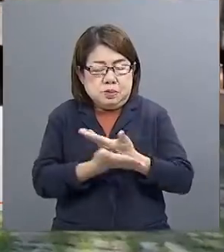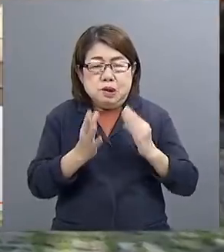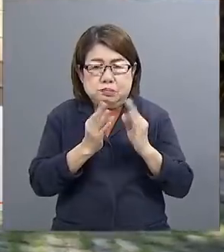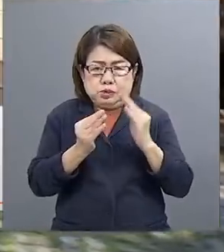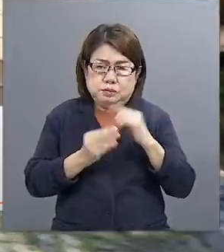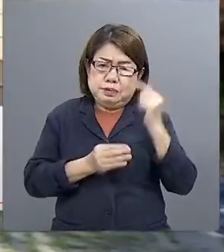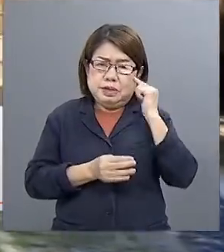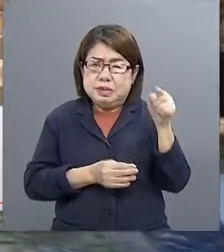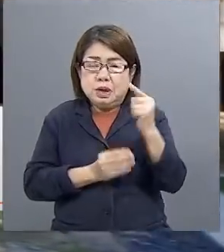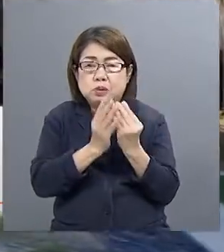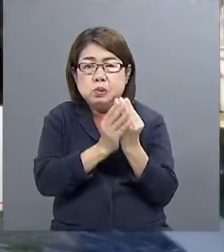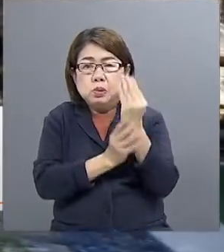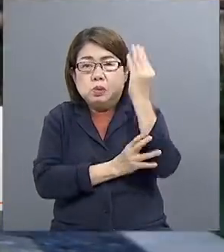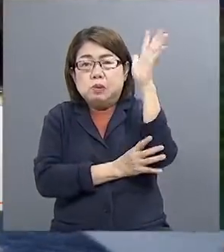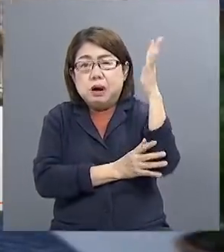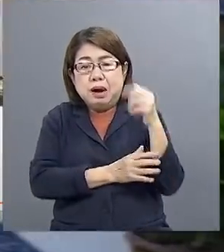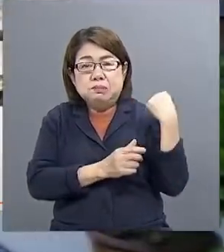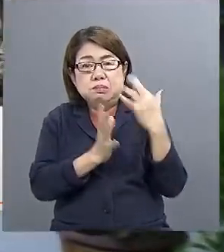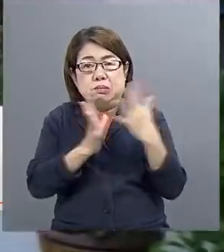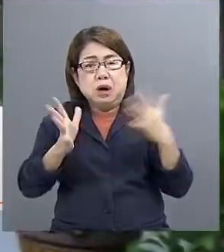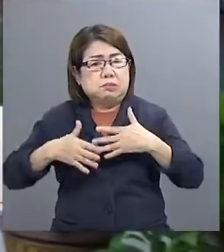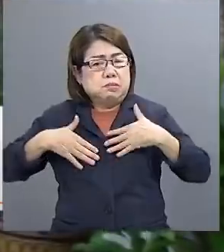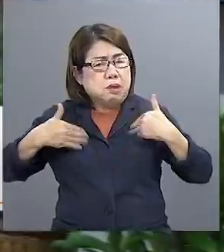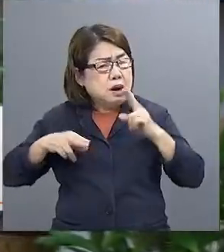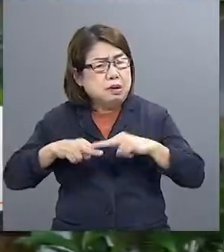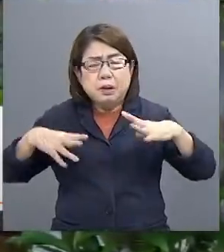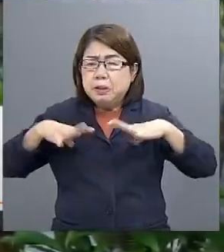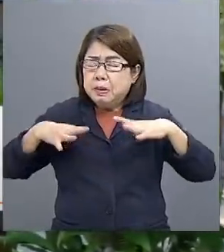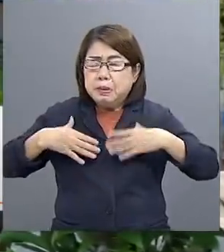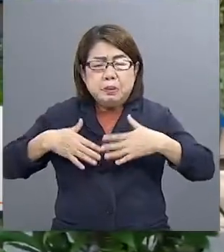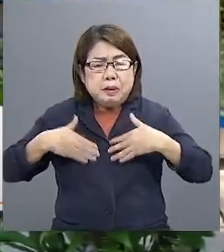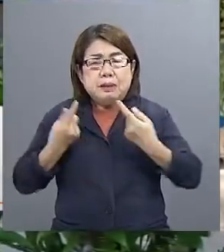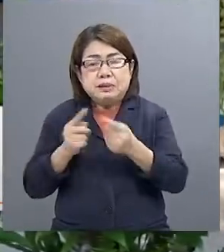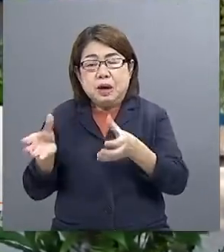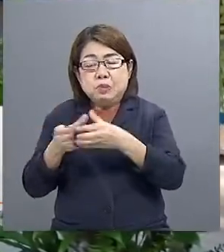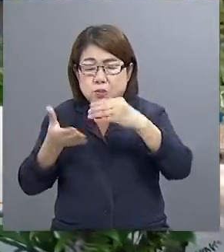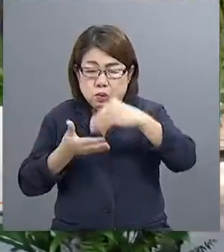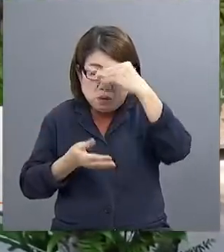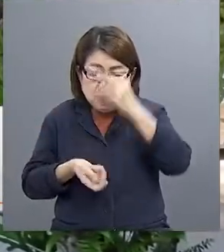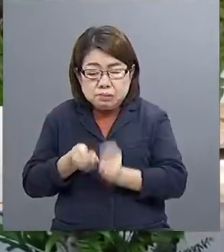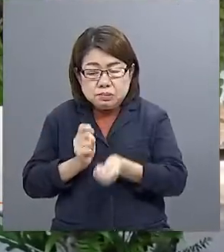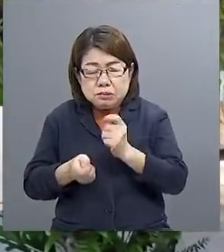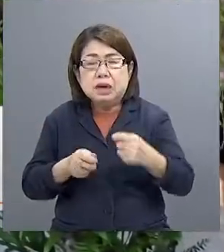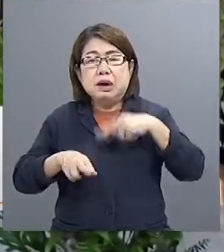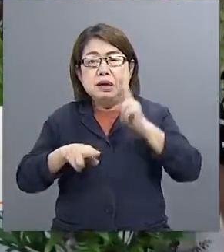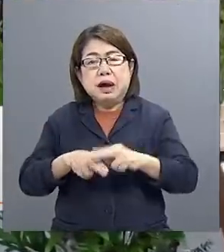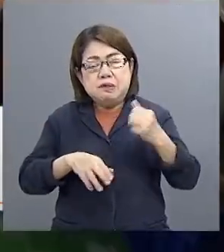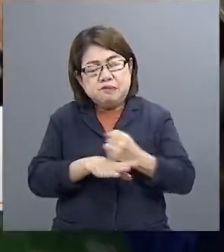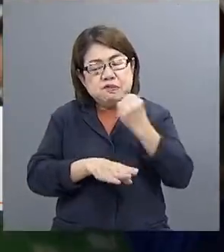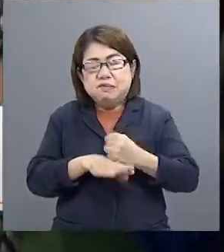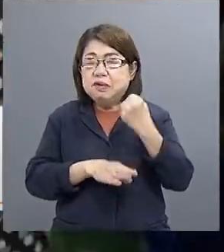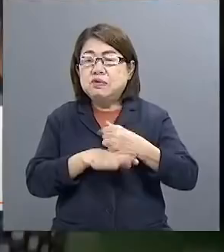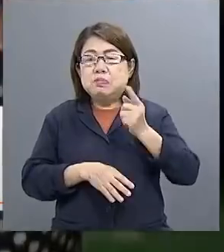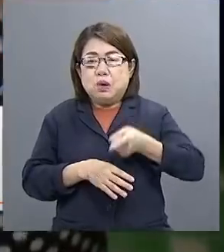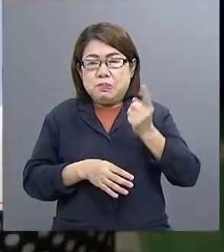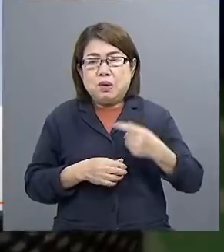มีโป้ขาใหญ่ที่ให้ร่มเงาอยู่เยอะเลยแล้วก็บวกกับว่านักเรียนในกลุ่มดนตรีไทยจะซ้อมดนตรีไทยเป็นประจำวันอยู่แล้วนะครับครับฝึก